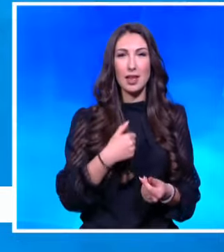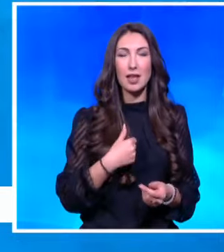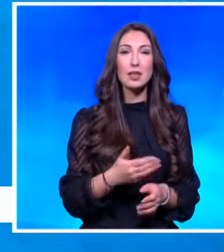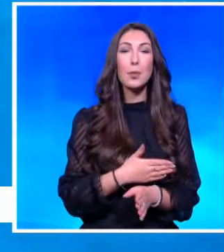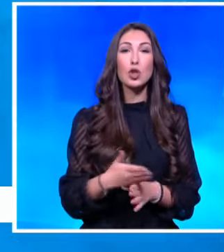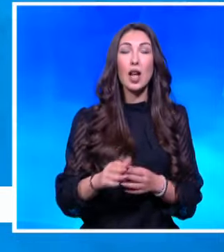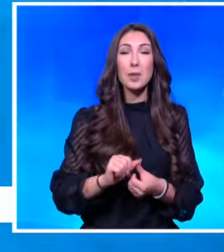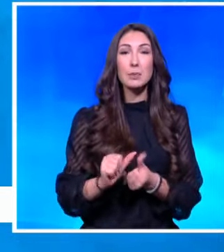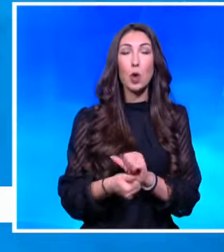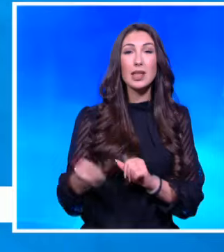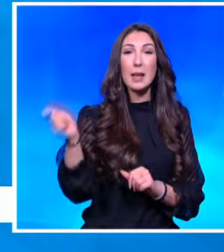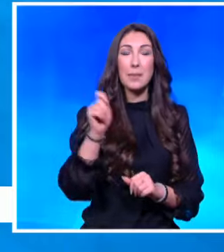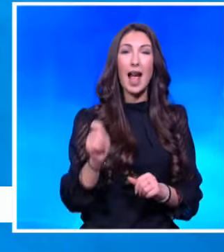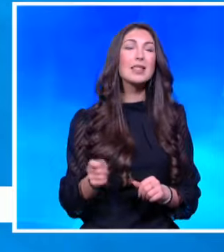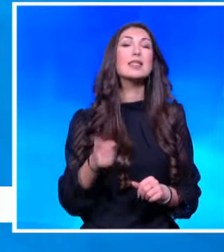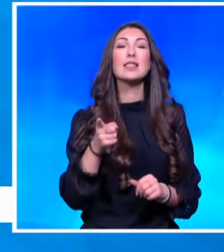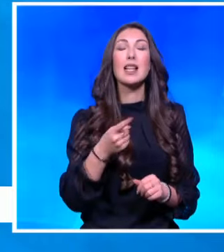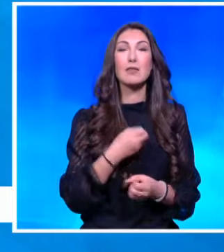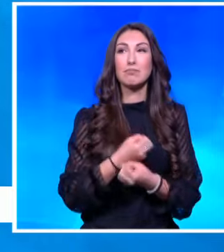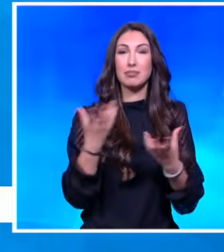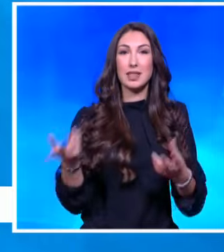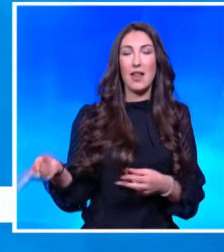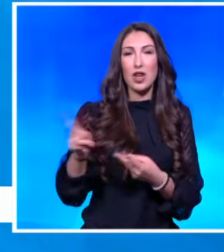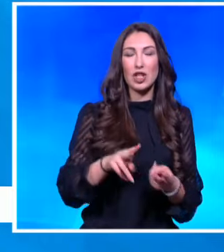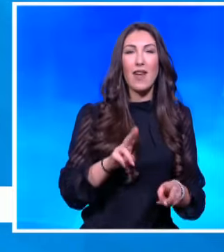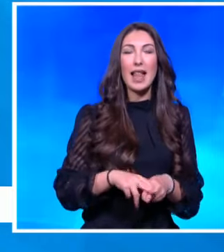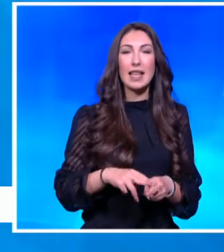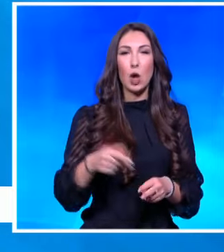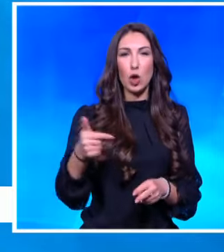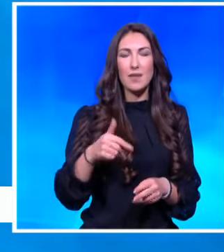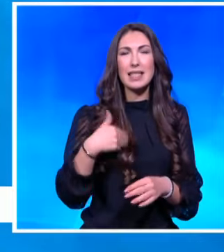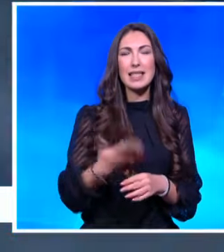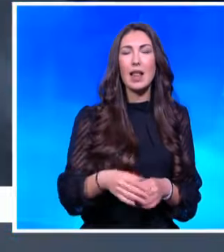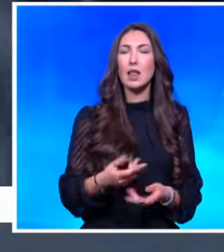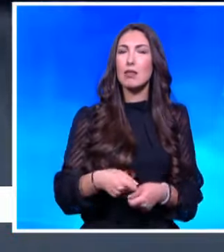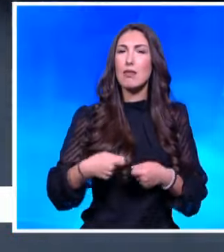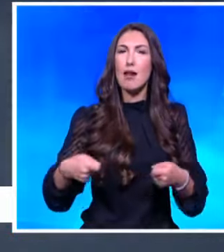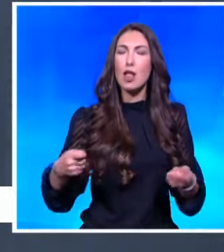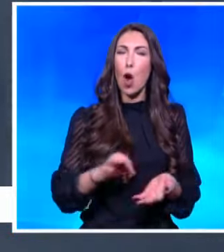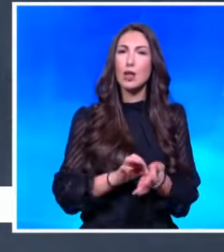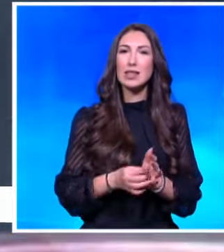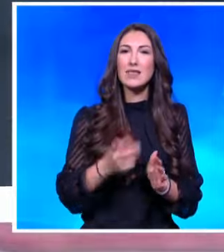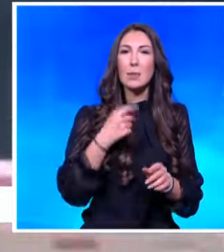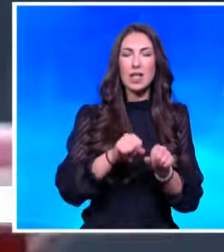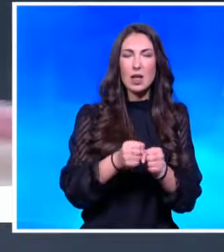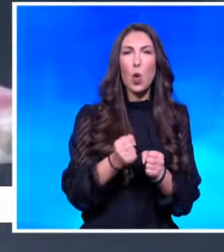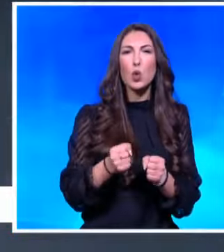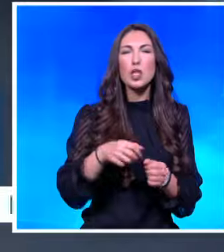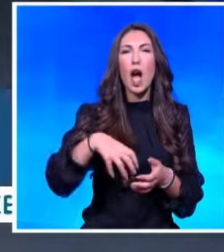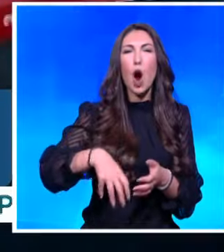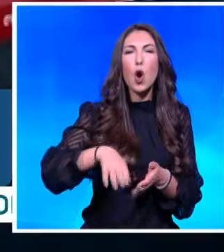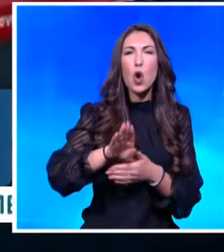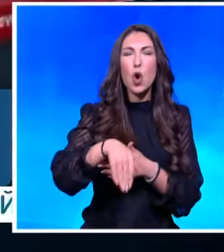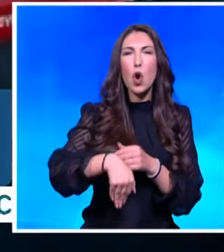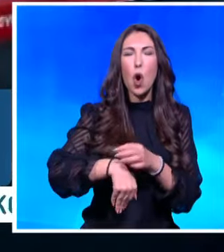Продължаваме със спортна гимнастика и впечатляващото завръщане на Валентина Георгиева след дълго отсъствие заради контузия на коляното.